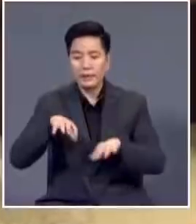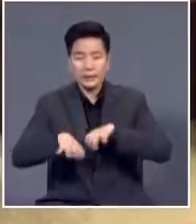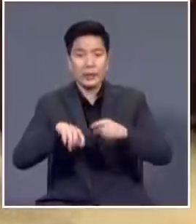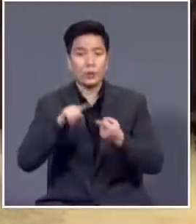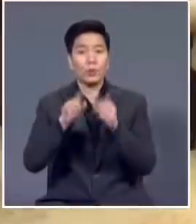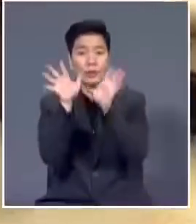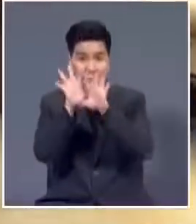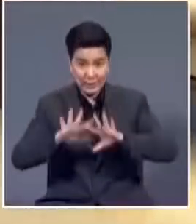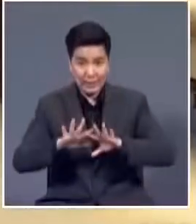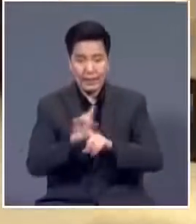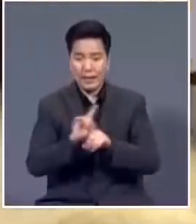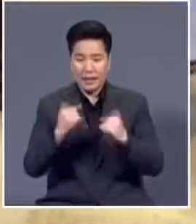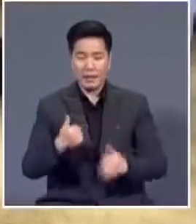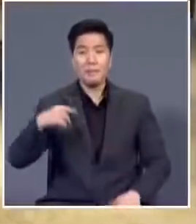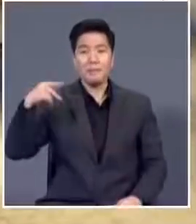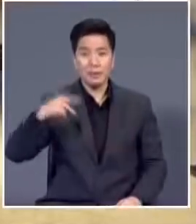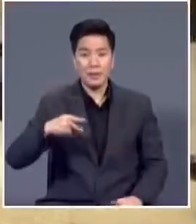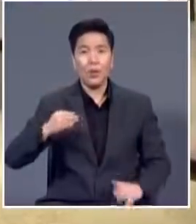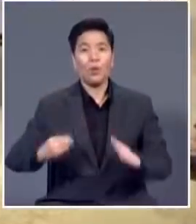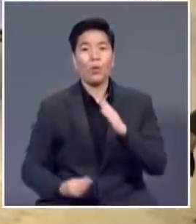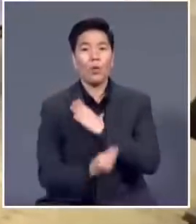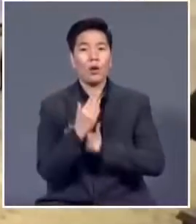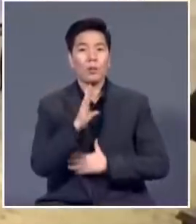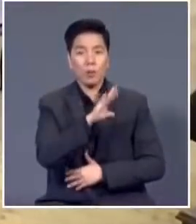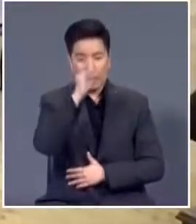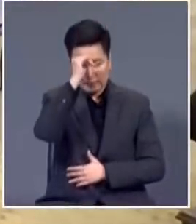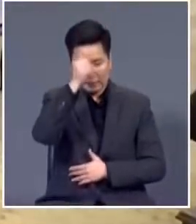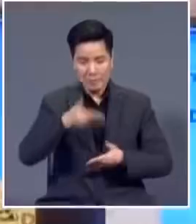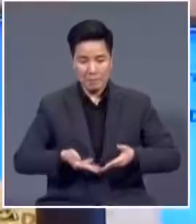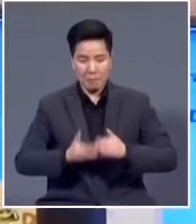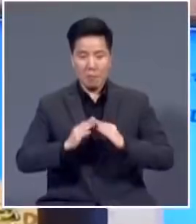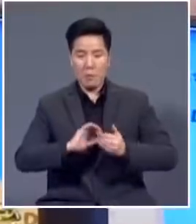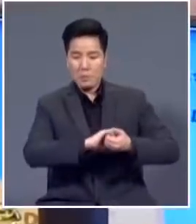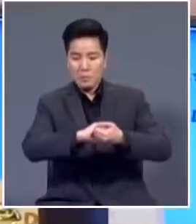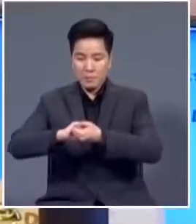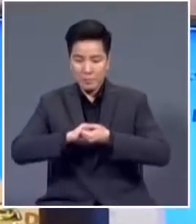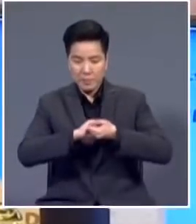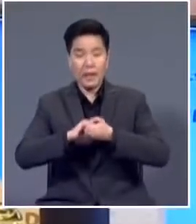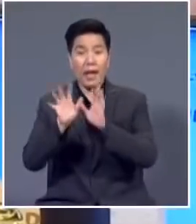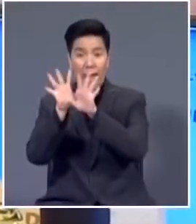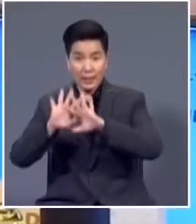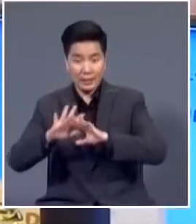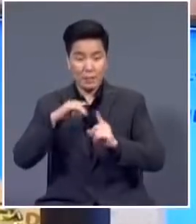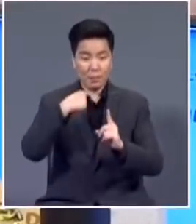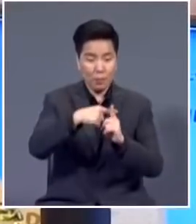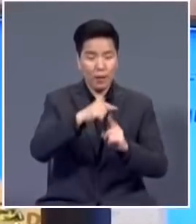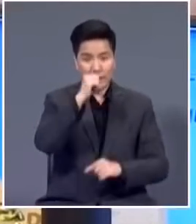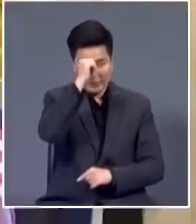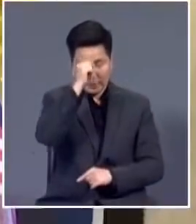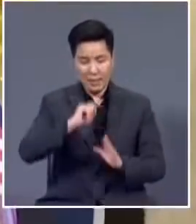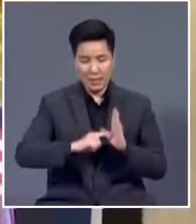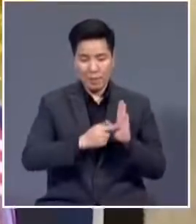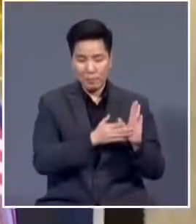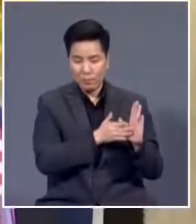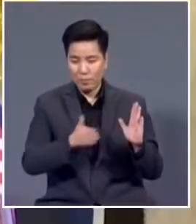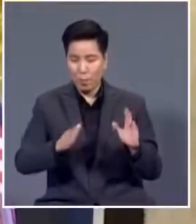ซียนแต่เนื่องจากเป็นโอกาสครบรอบการสถาปนาความสัมพันธ์ระหว่างอาเซียนและอินเดียที่เริ่มต้นอย่างเป็นทางการคร